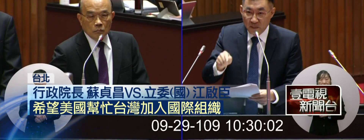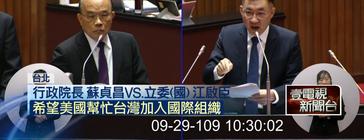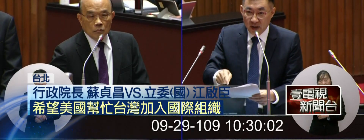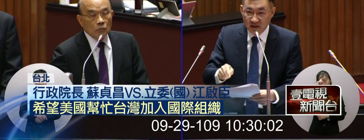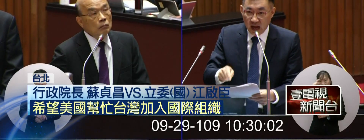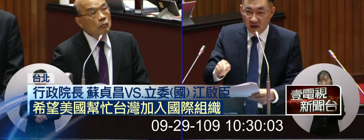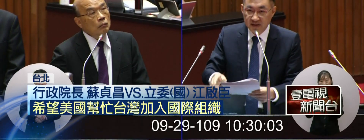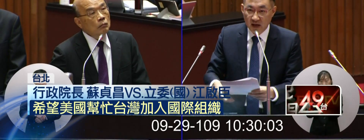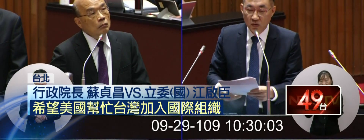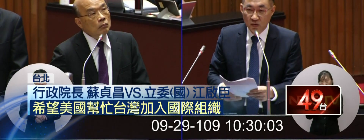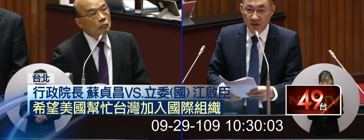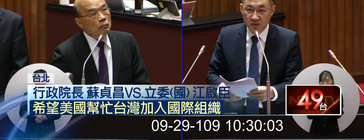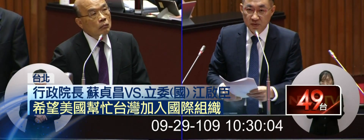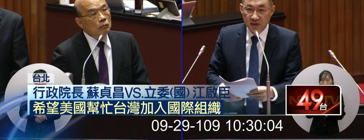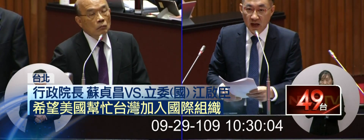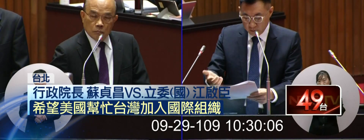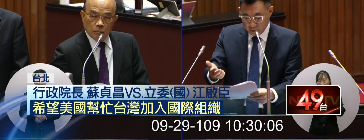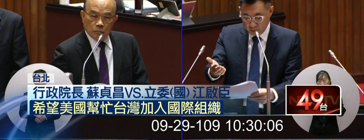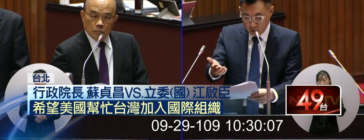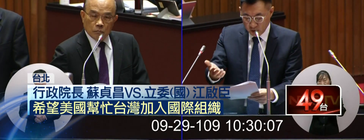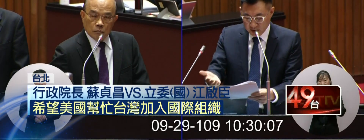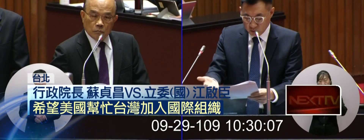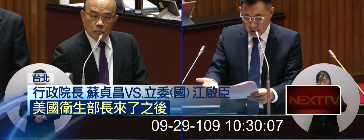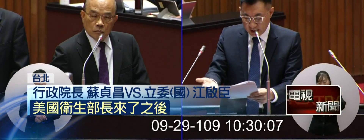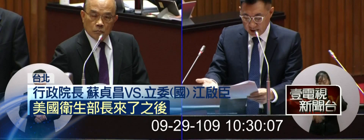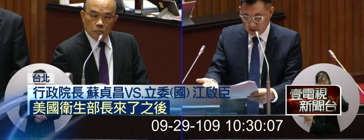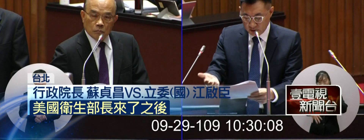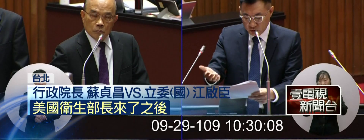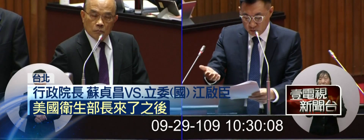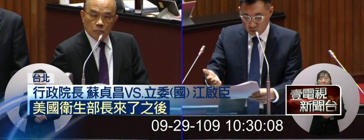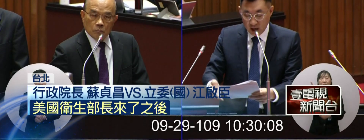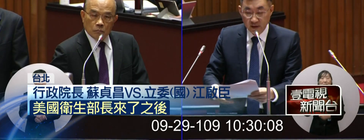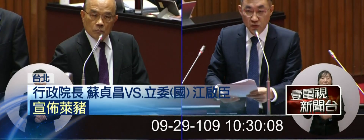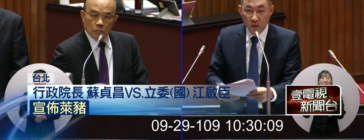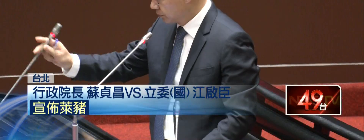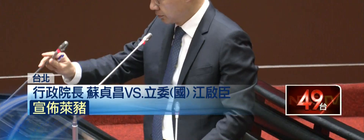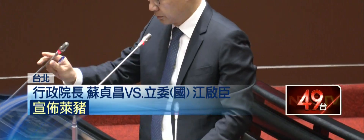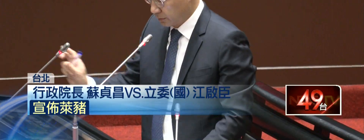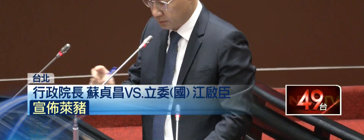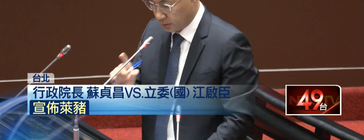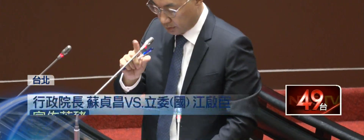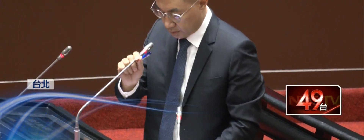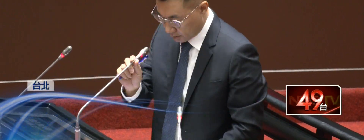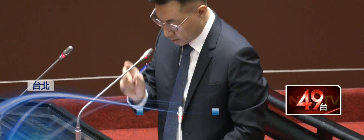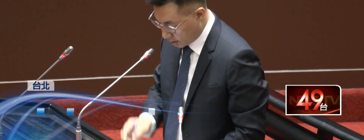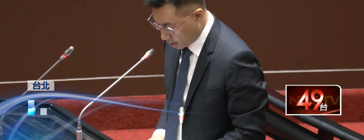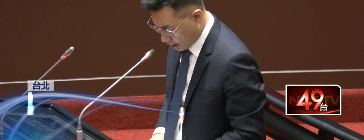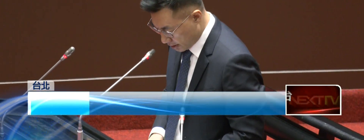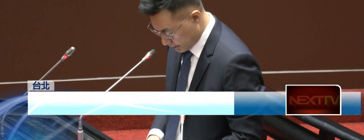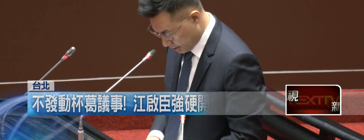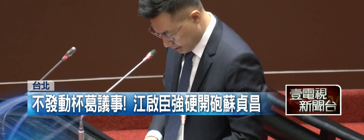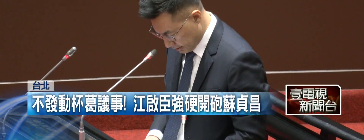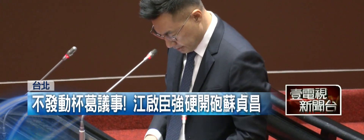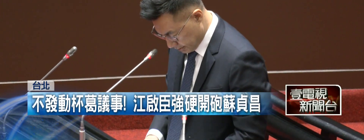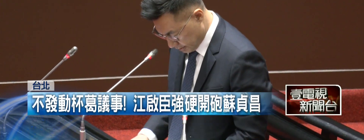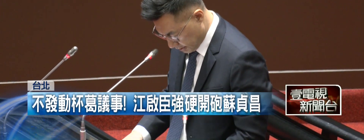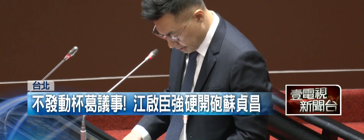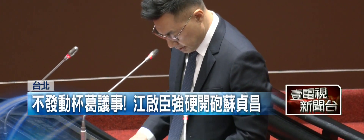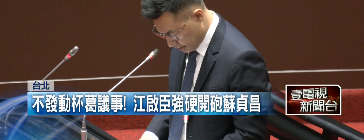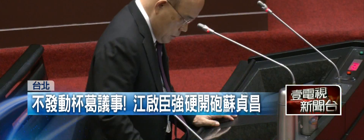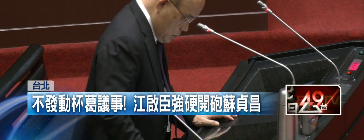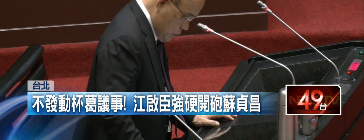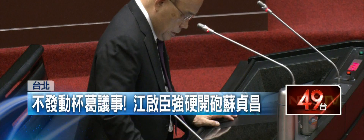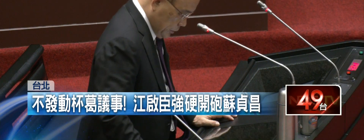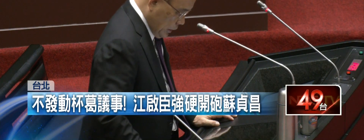国帮忙台湾加入国际组织啊！美国卫生部长来了之后宣布来猪啊！ 从军事议题一路问到美猪进口，立委